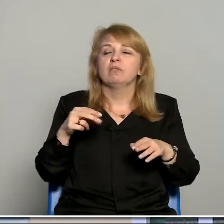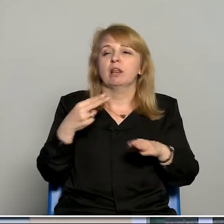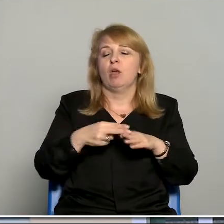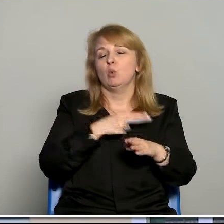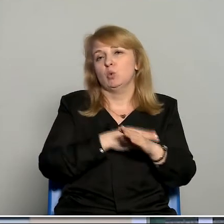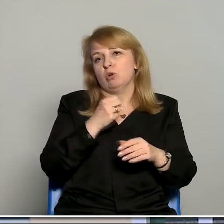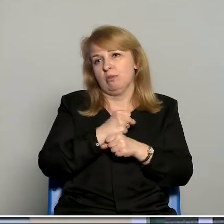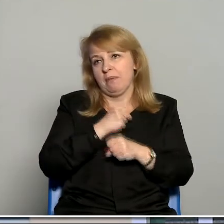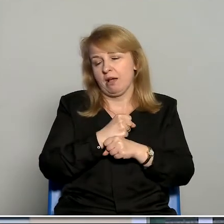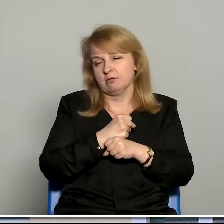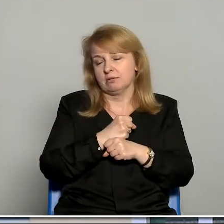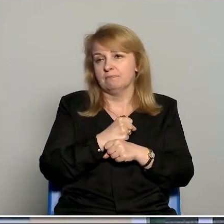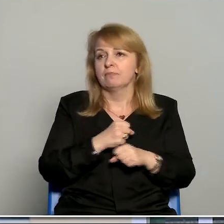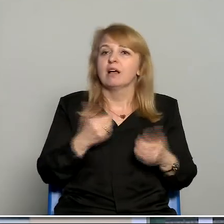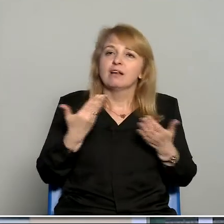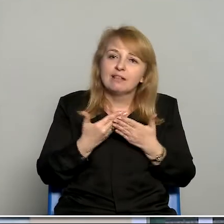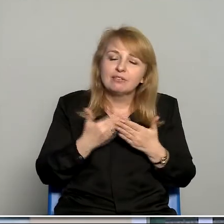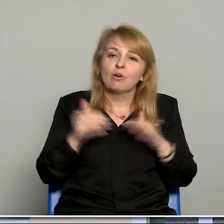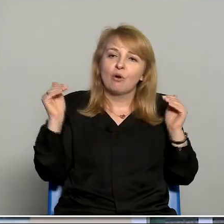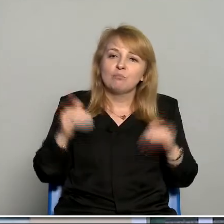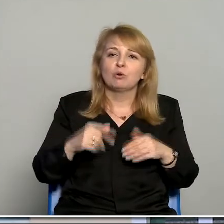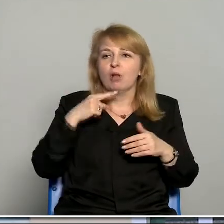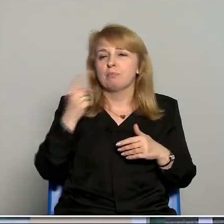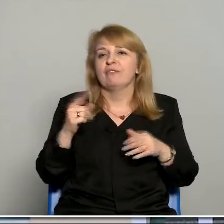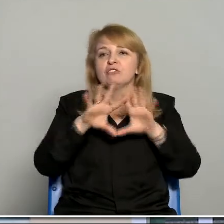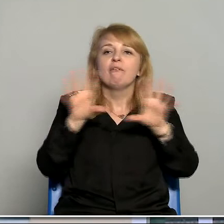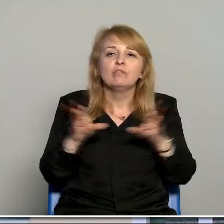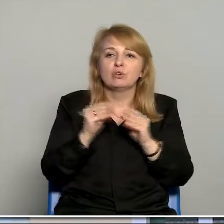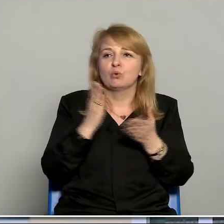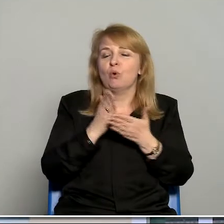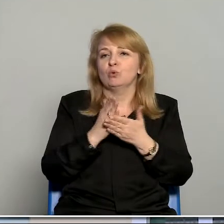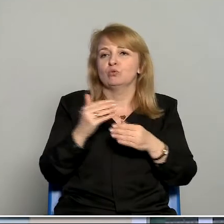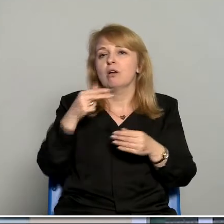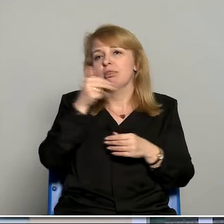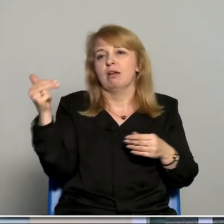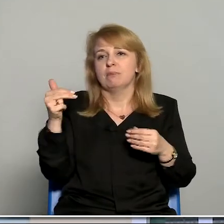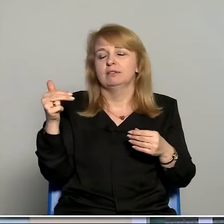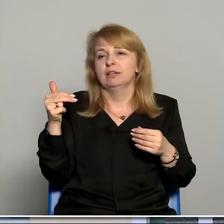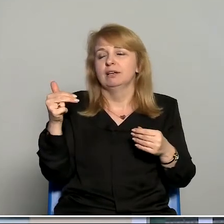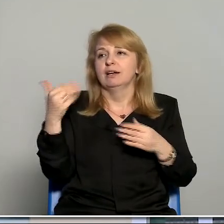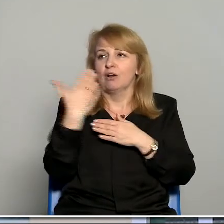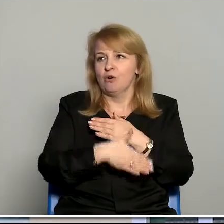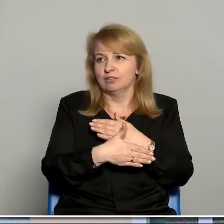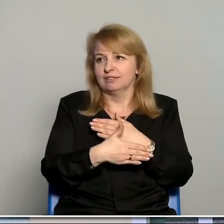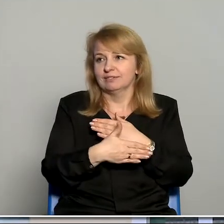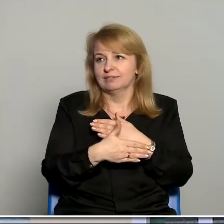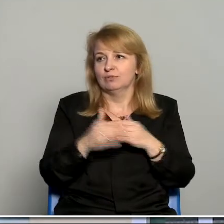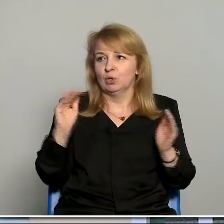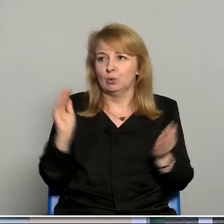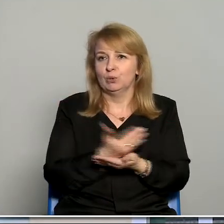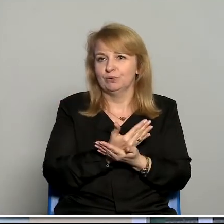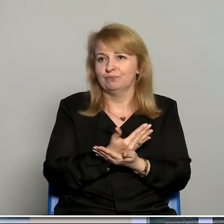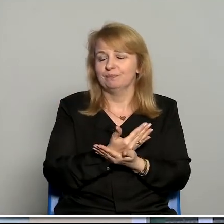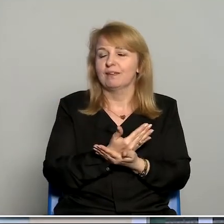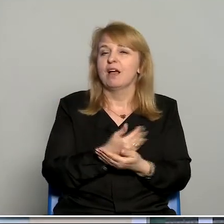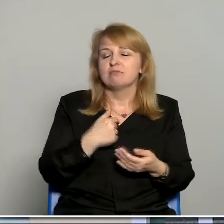Pracy w Warszawie, a zatem można byłoby rzec, że temat jest załatwiony, coś już na ten